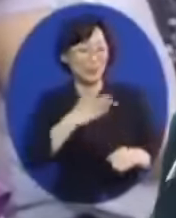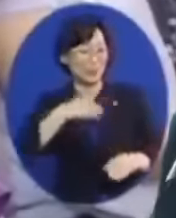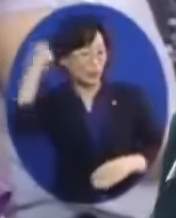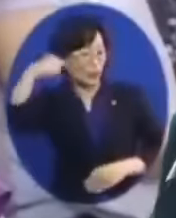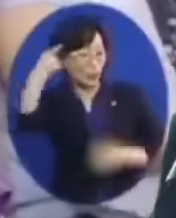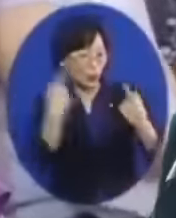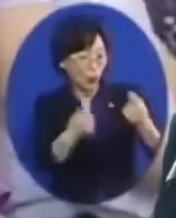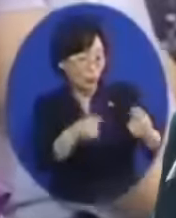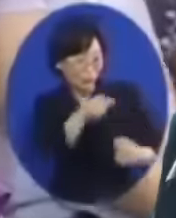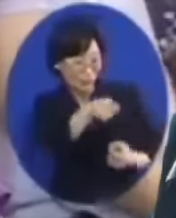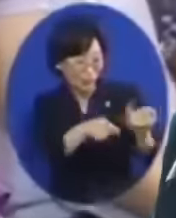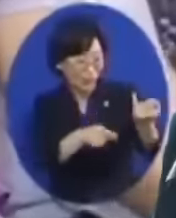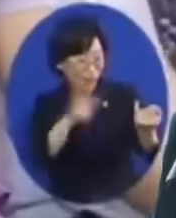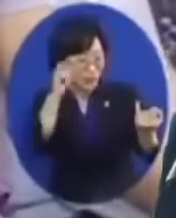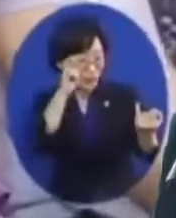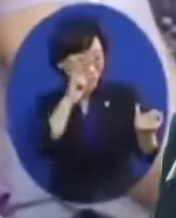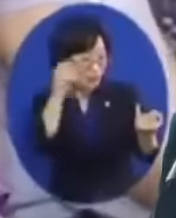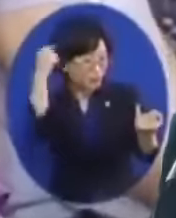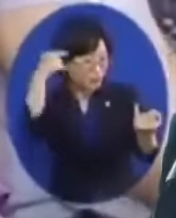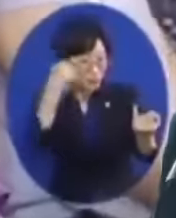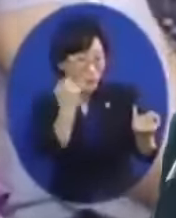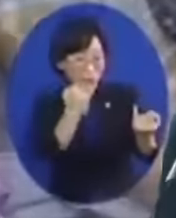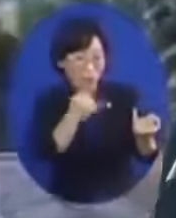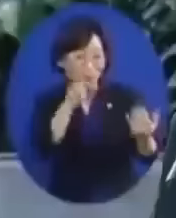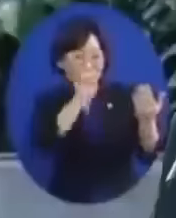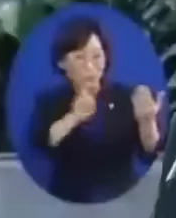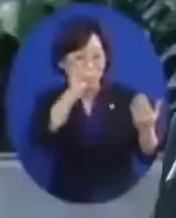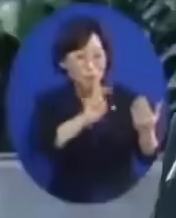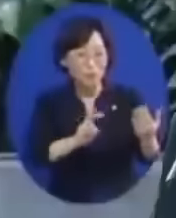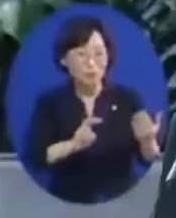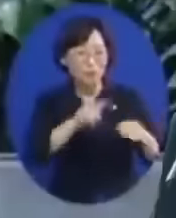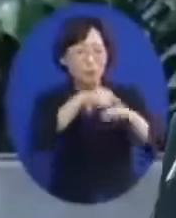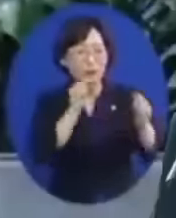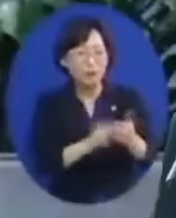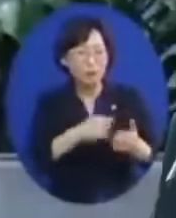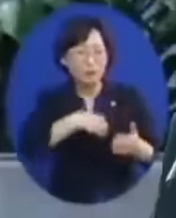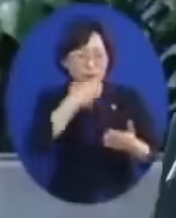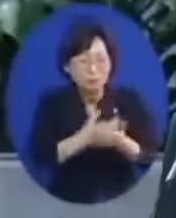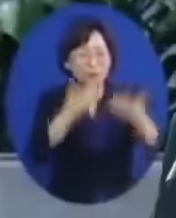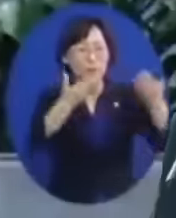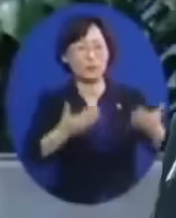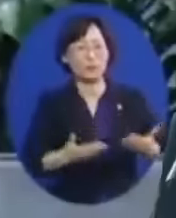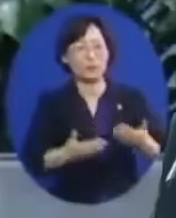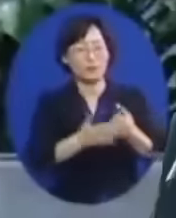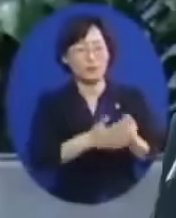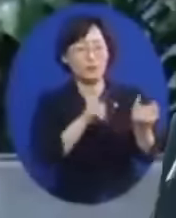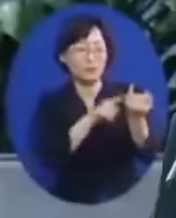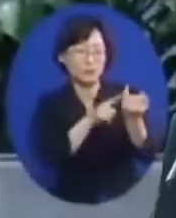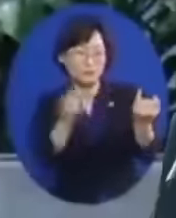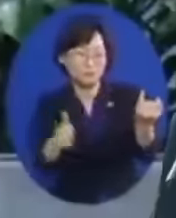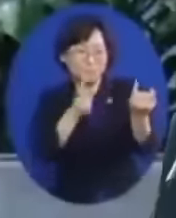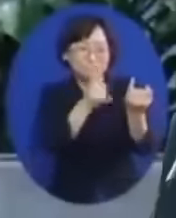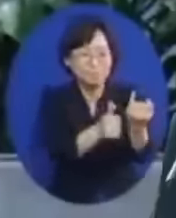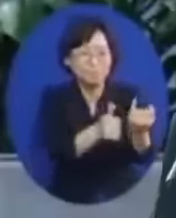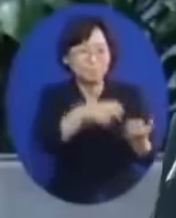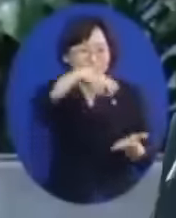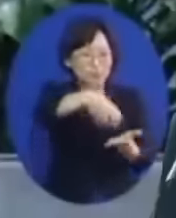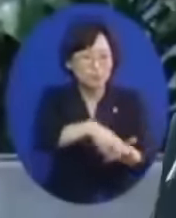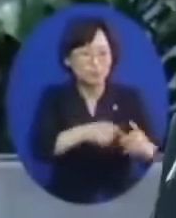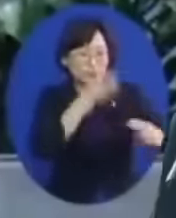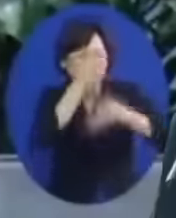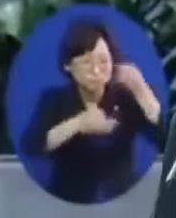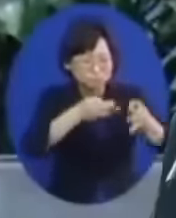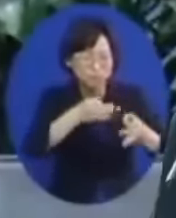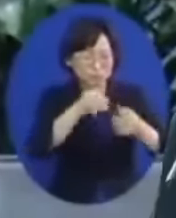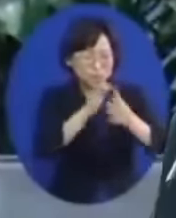미쳤는데 미친 여자가 와서 노래를 부르고 있는데 그 노래 소리가 얼마나 마음에 감동이 되는지 그 여자 옆에 꿇어앉아서 통곡하고